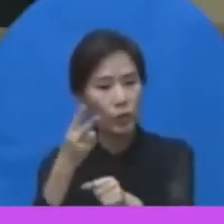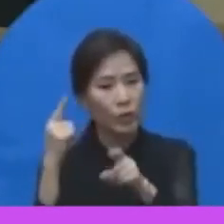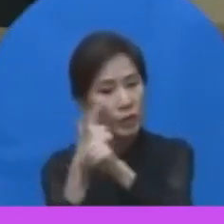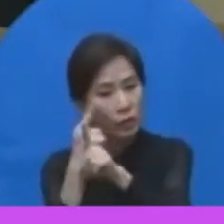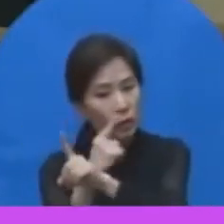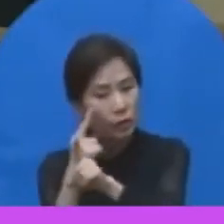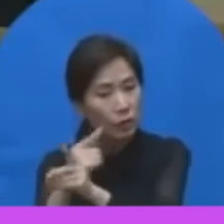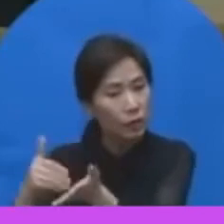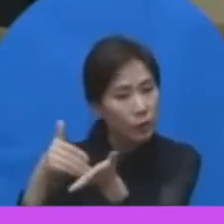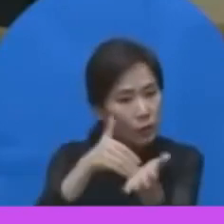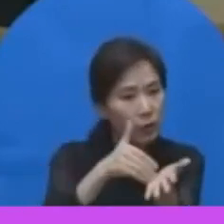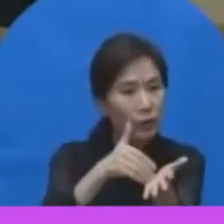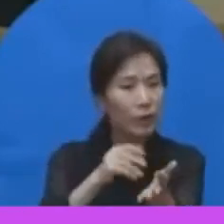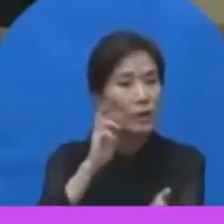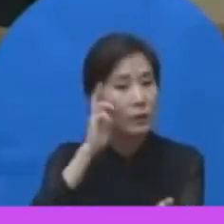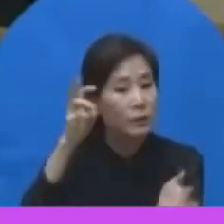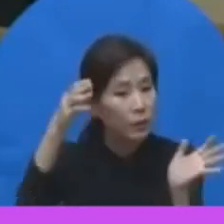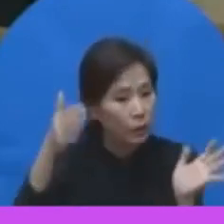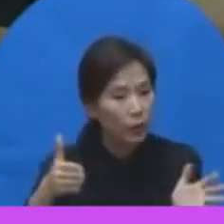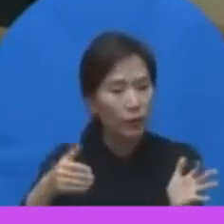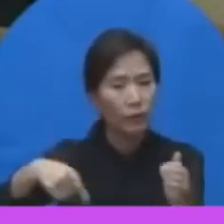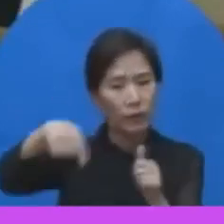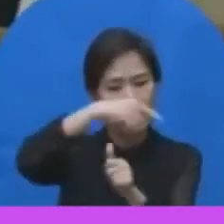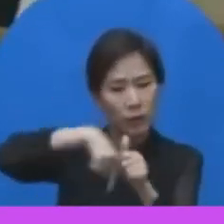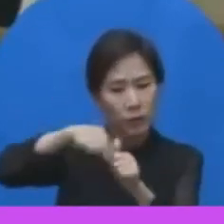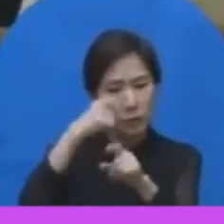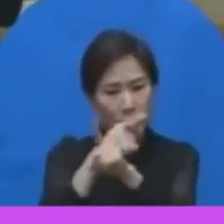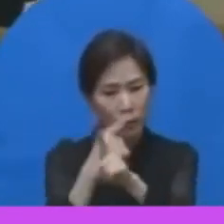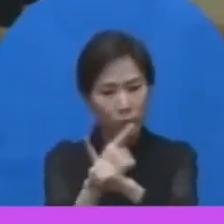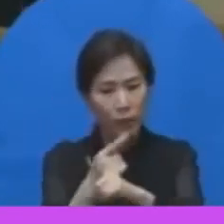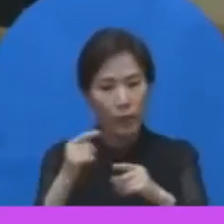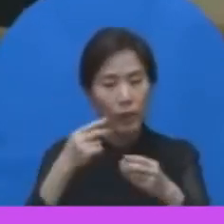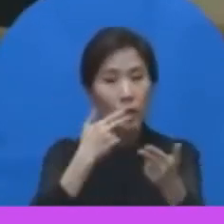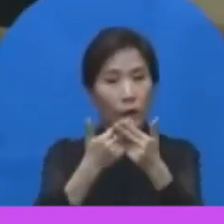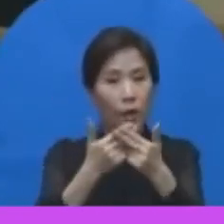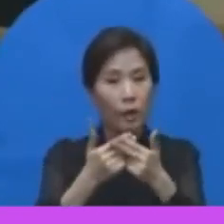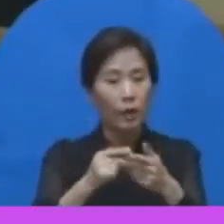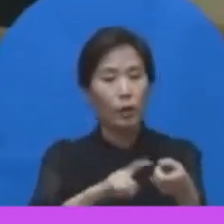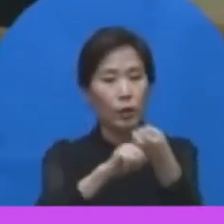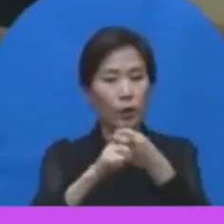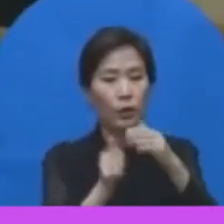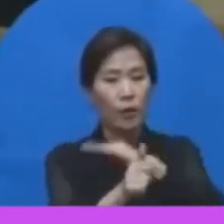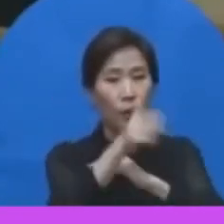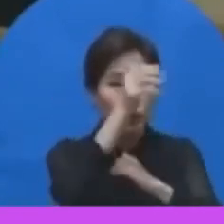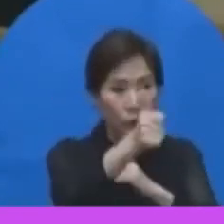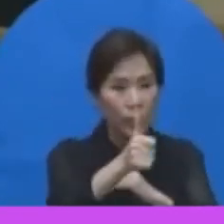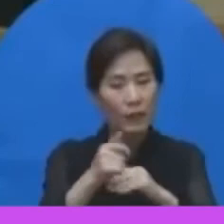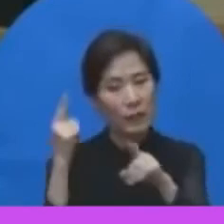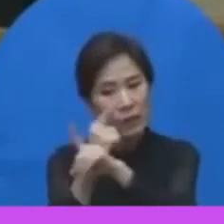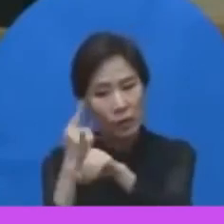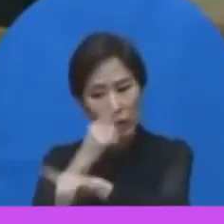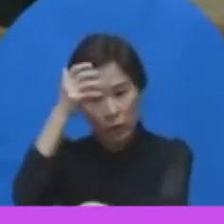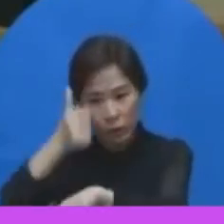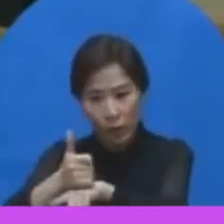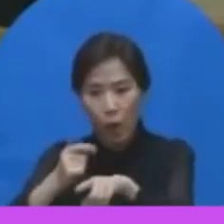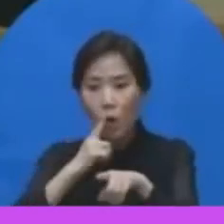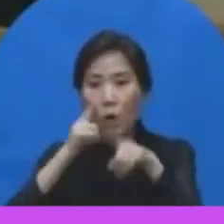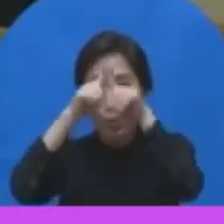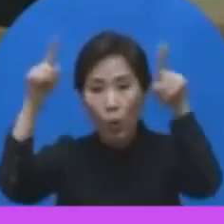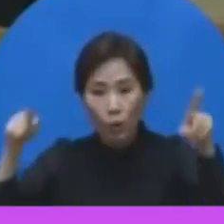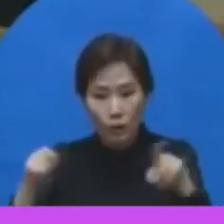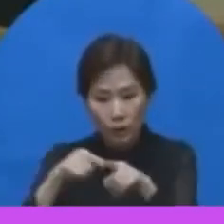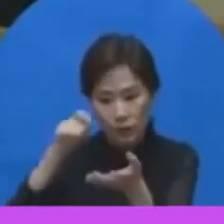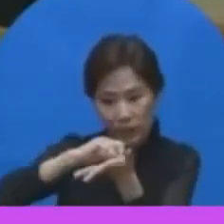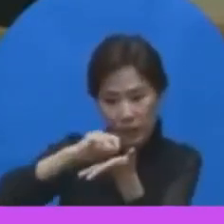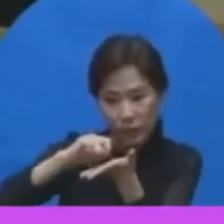따라서 30일 동안, 결국 이제 노조 대표자가 시정 결과 보고서를 작성하도록 되어 있는데